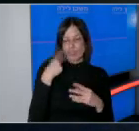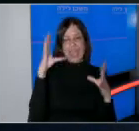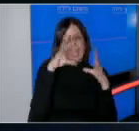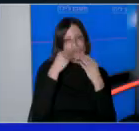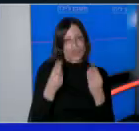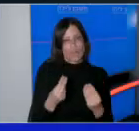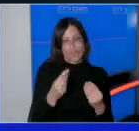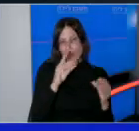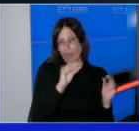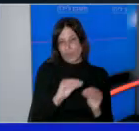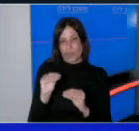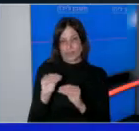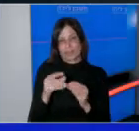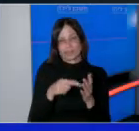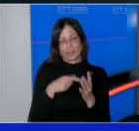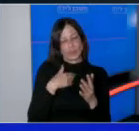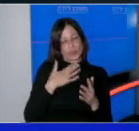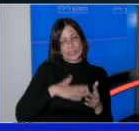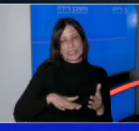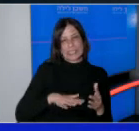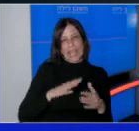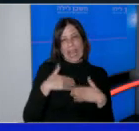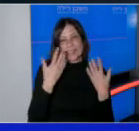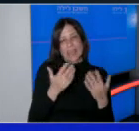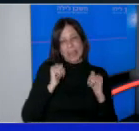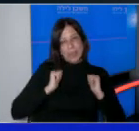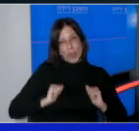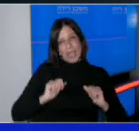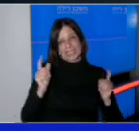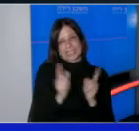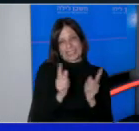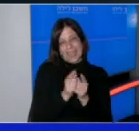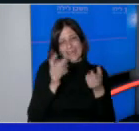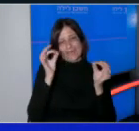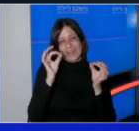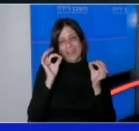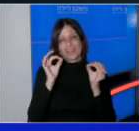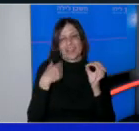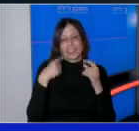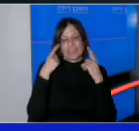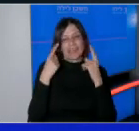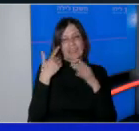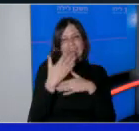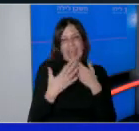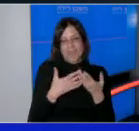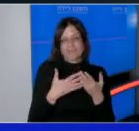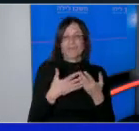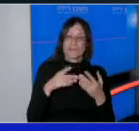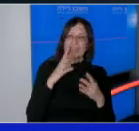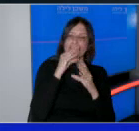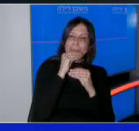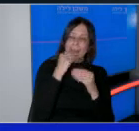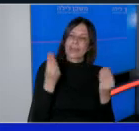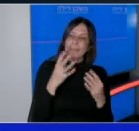טוב. אתם אל תזוזו, כי אני רוצה לתת לכם מנוחה קצרה, במיוחד ליוסף אבל הידיים, ואנחנו חוזרים ונדבר קצת על